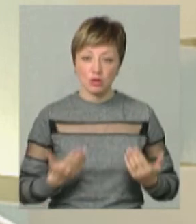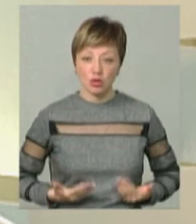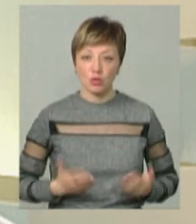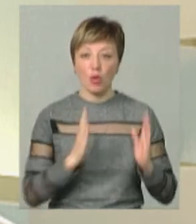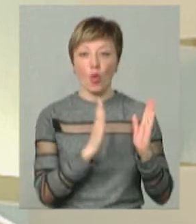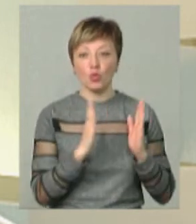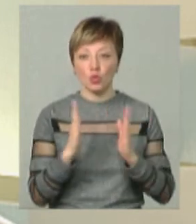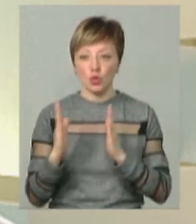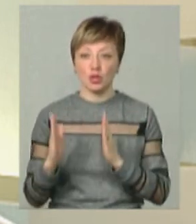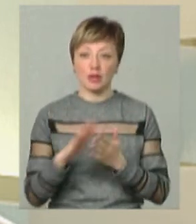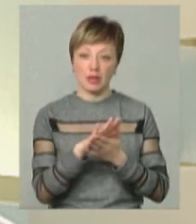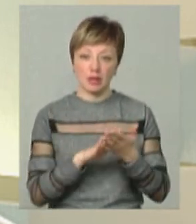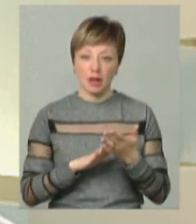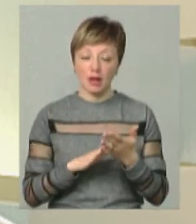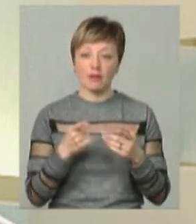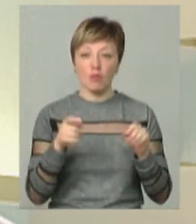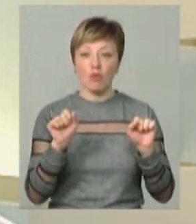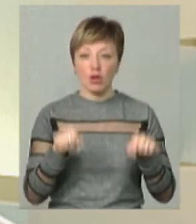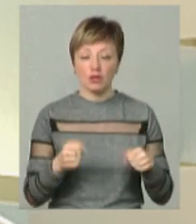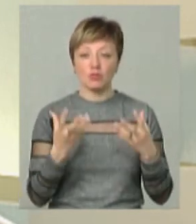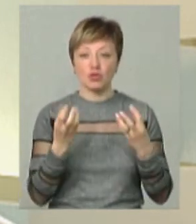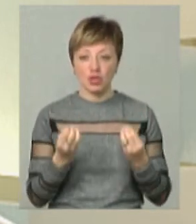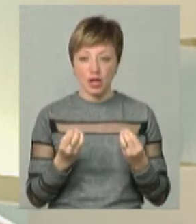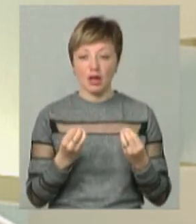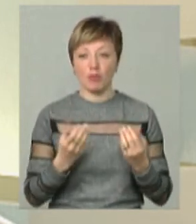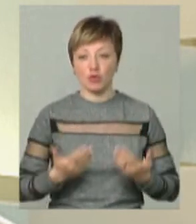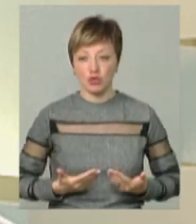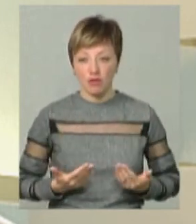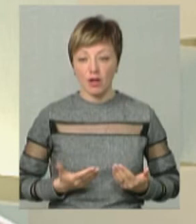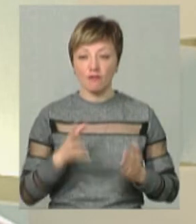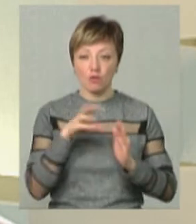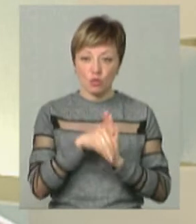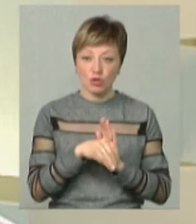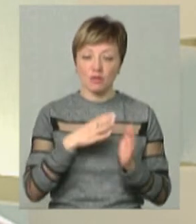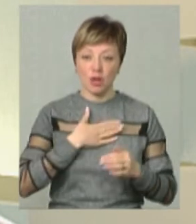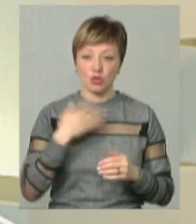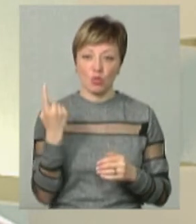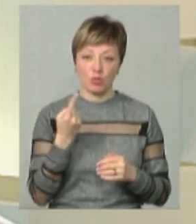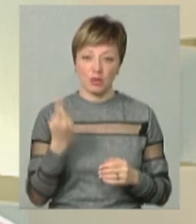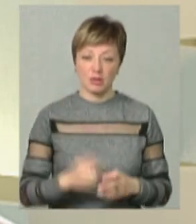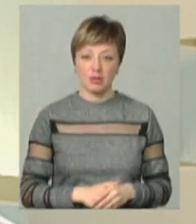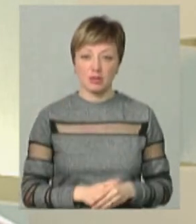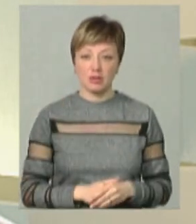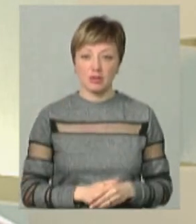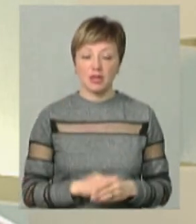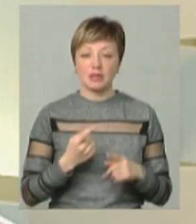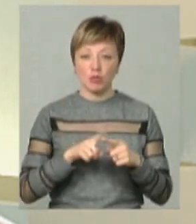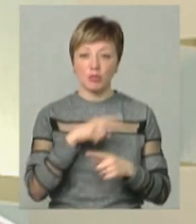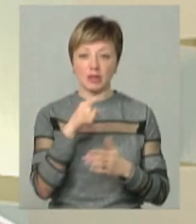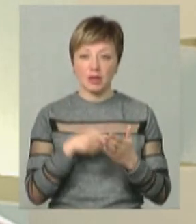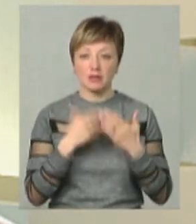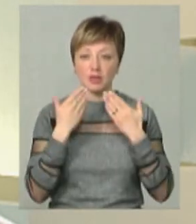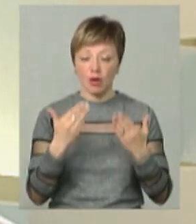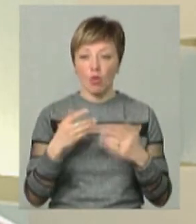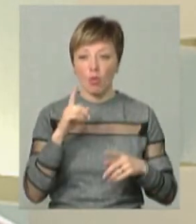в гуртожитках і так далі, в якому б вони могли ще певний період проживати, в тому числі і в нашій області. Якби з цього питання ми звертаємося і